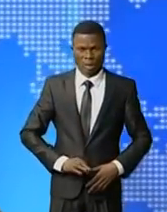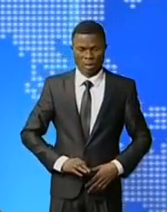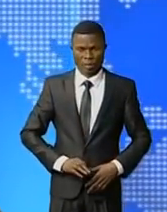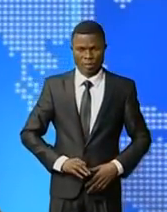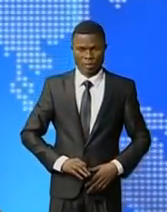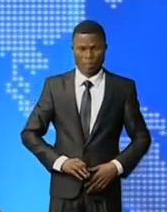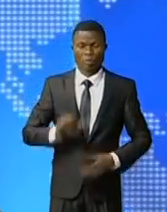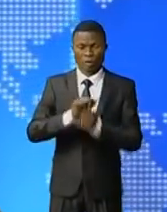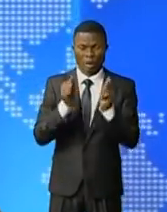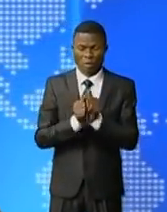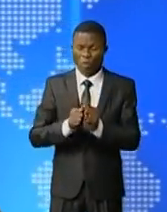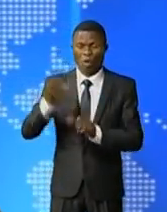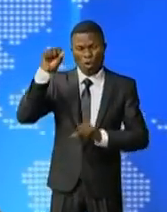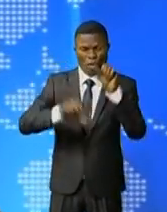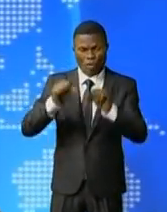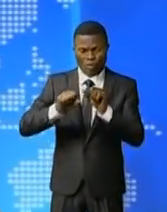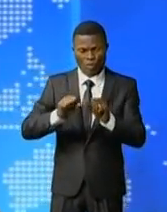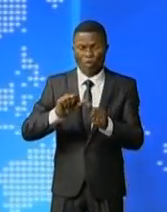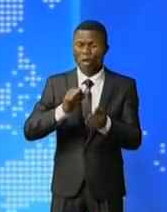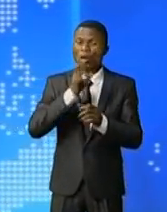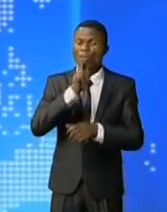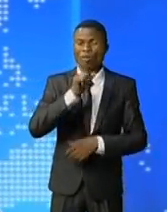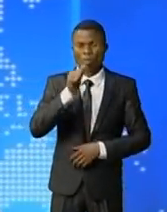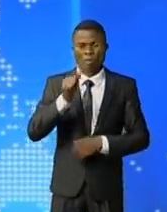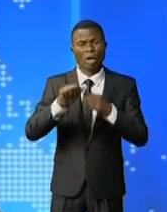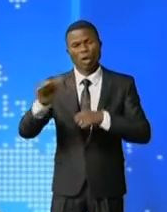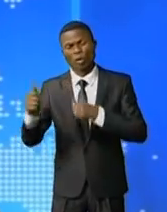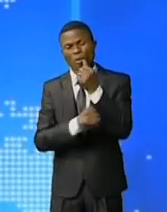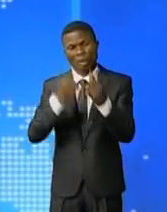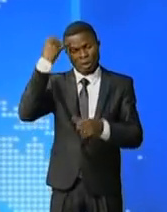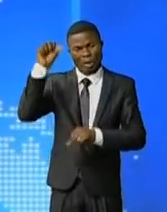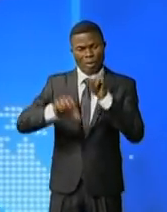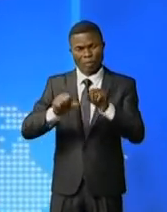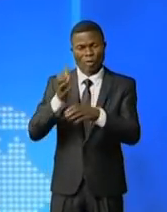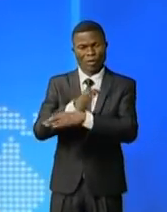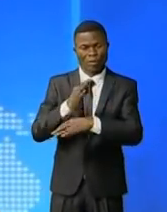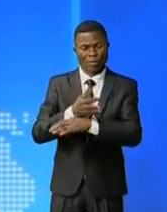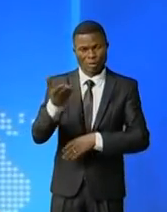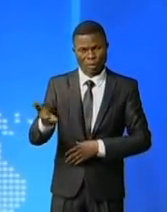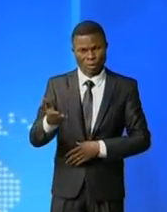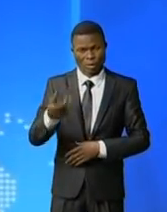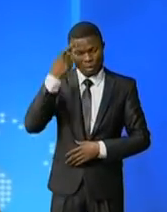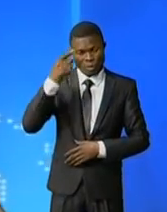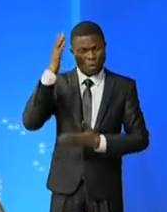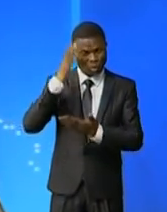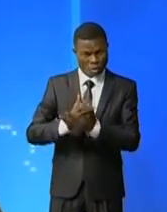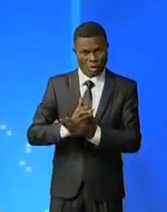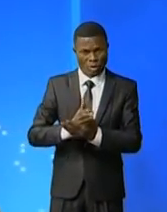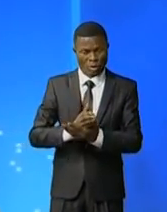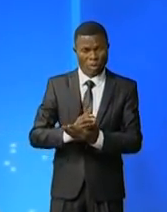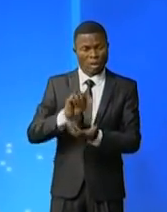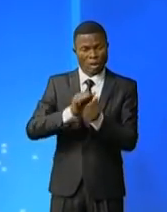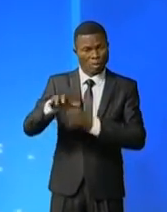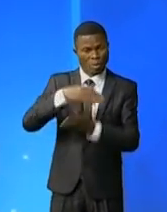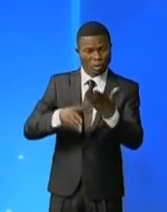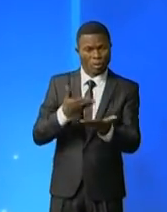de diabolisation sans fondement de la part de personnels mal intentionnés sur les réseaux sociaux. Pour barrer la route à